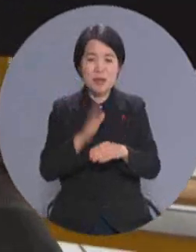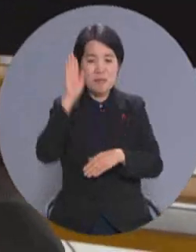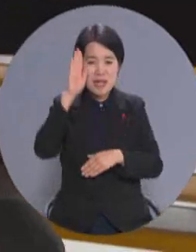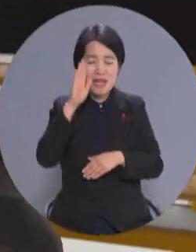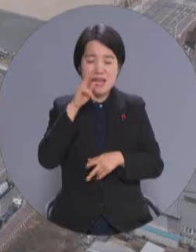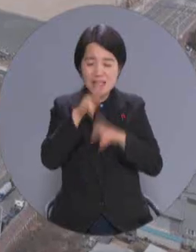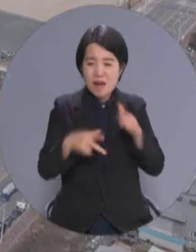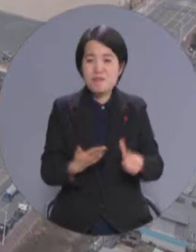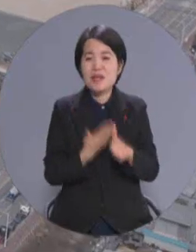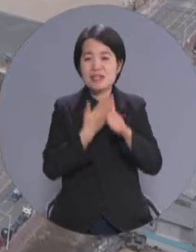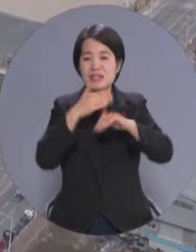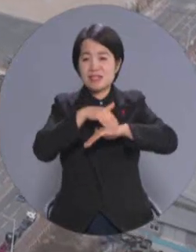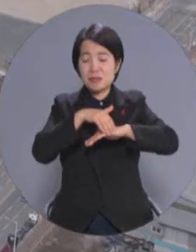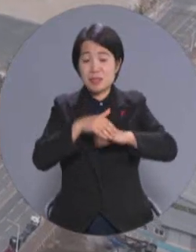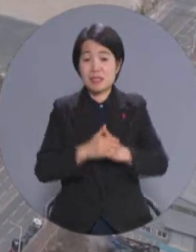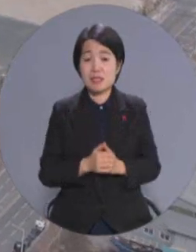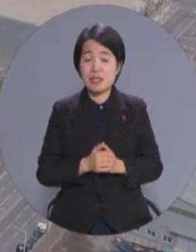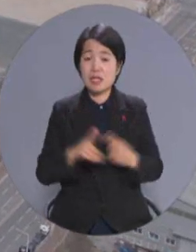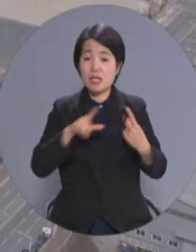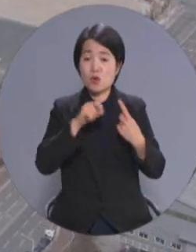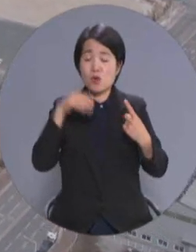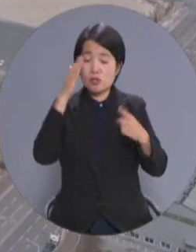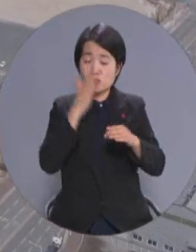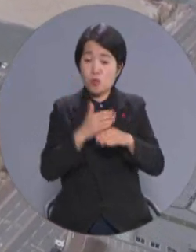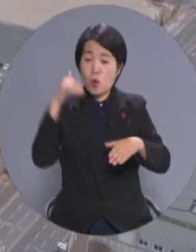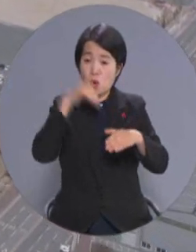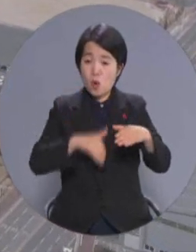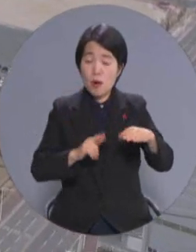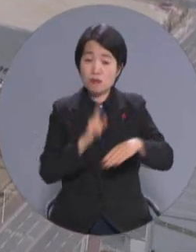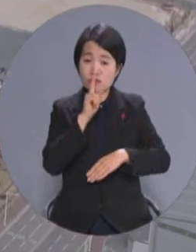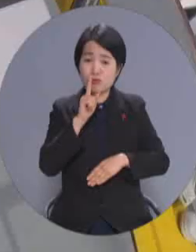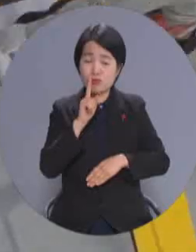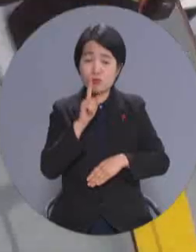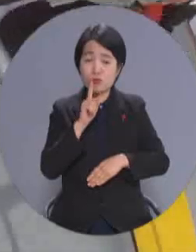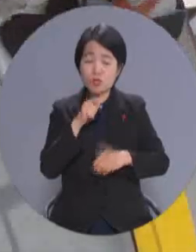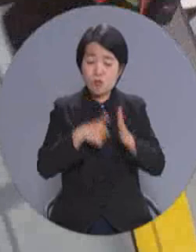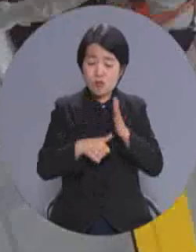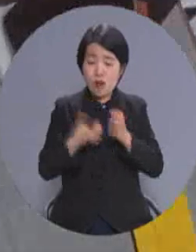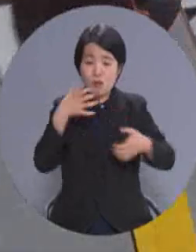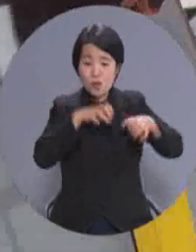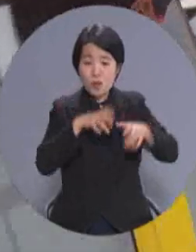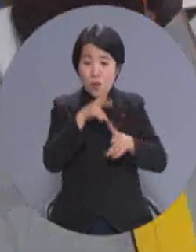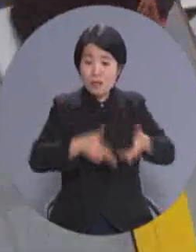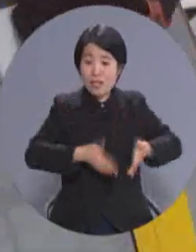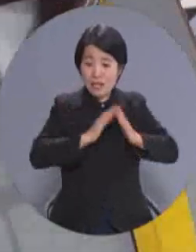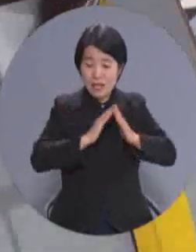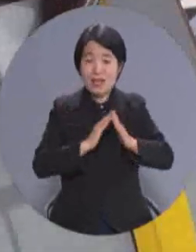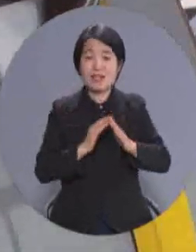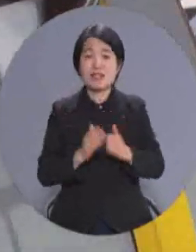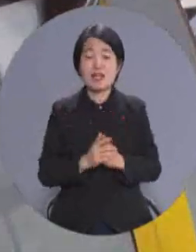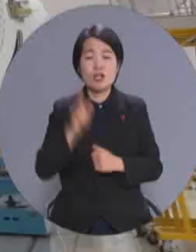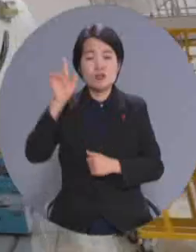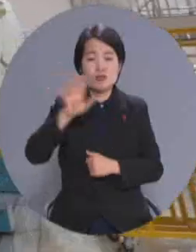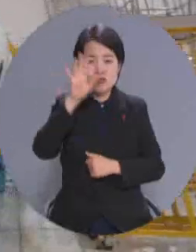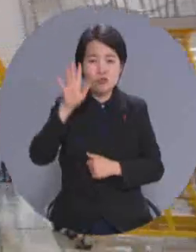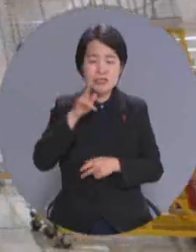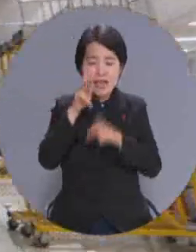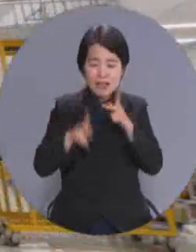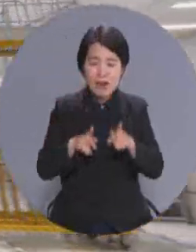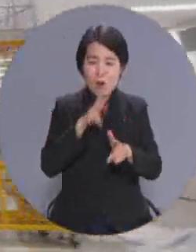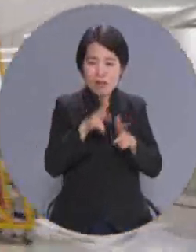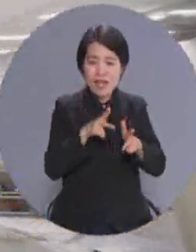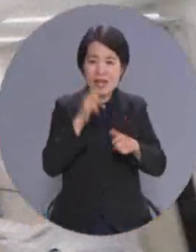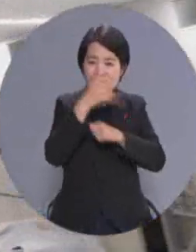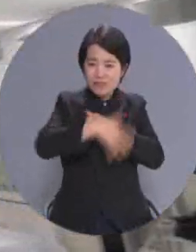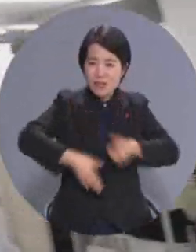육성합니다. 이달 중 본격 착공을 앞둔 우주발사체 단조립장을 시작으로 우주산업의 생태계를 구축해